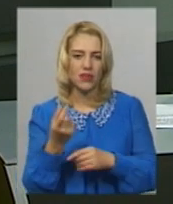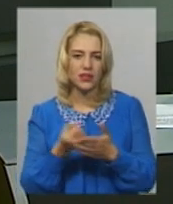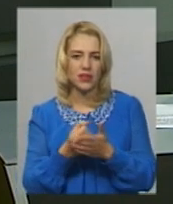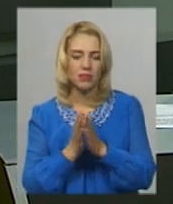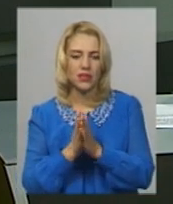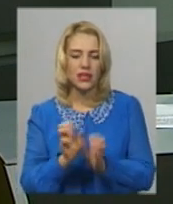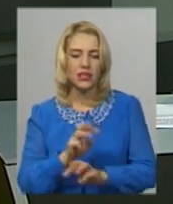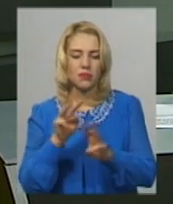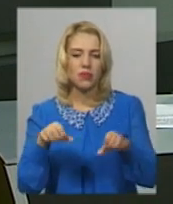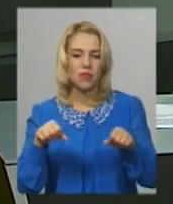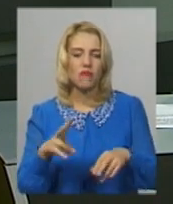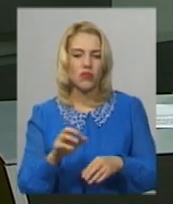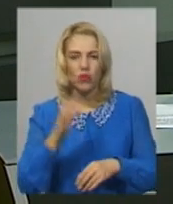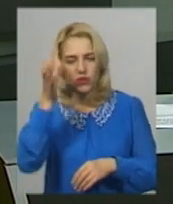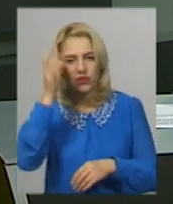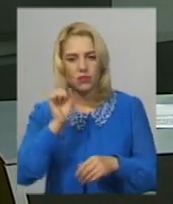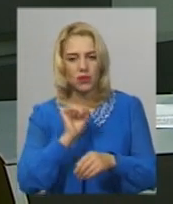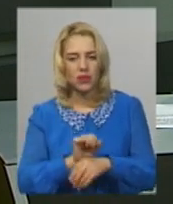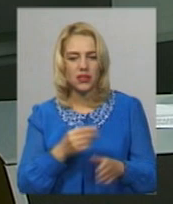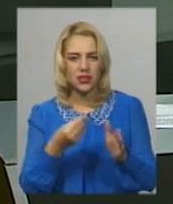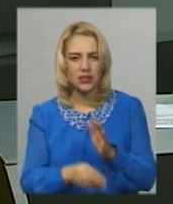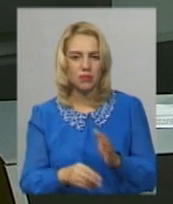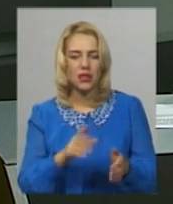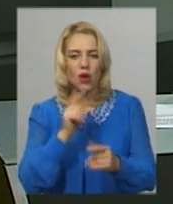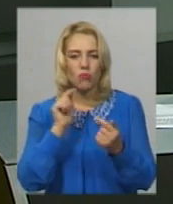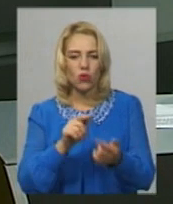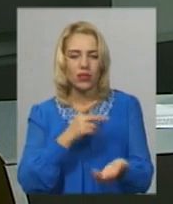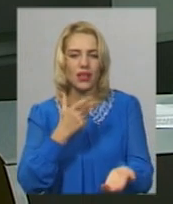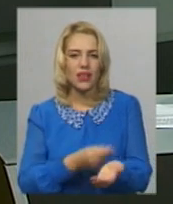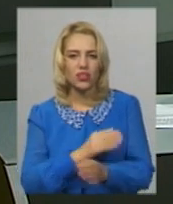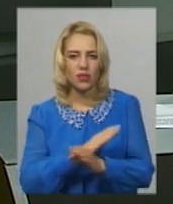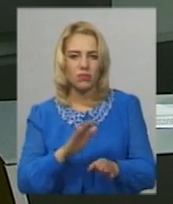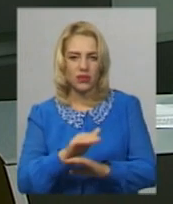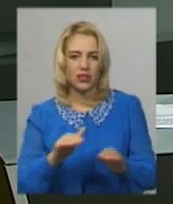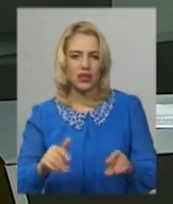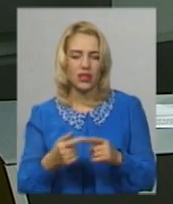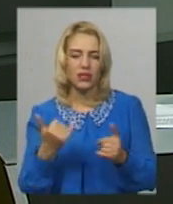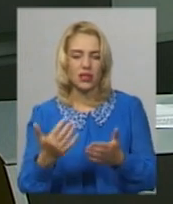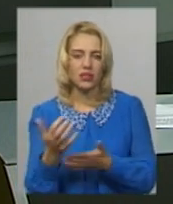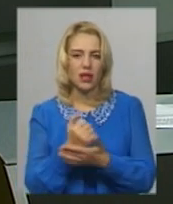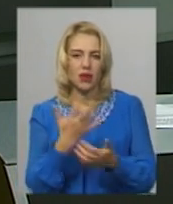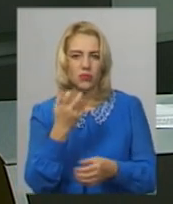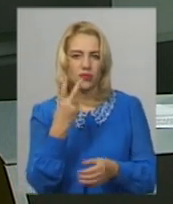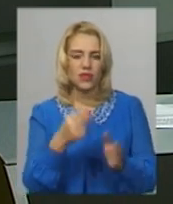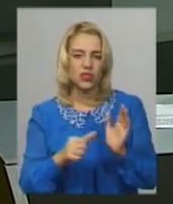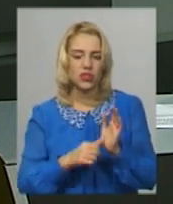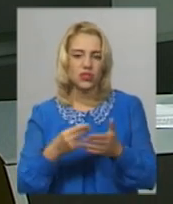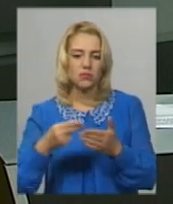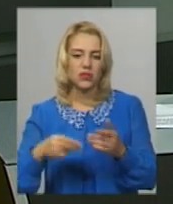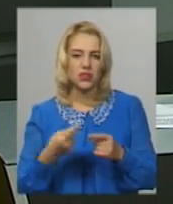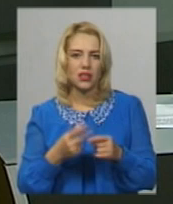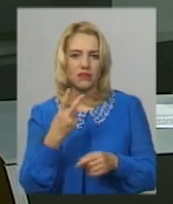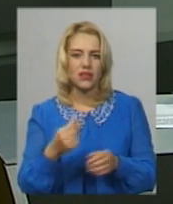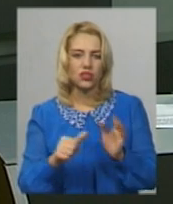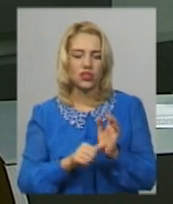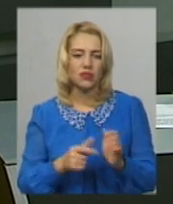освіту та припинення будь-якої дискримінації проти нещеплених дітей. Зараз вона набрала 526 підписів, що на 26